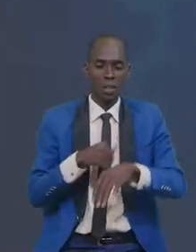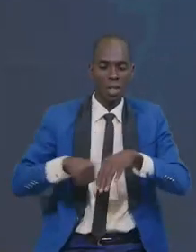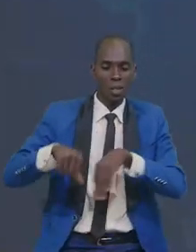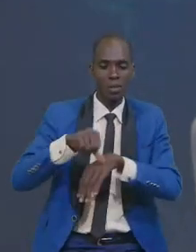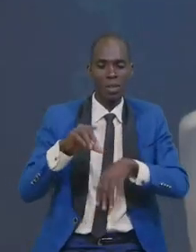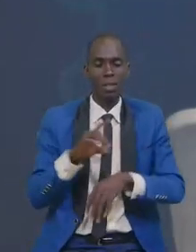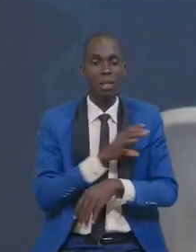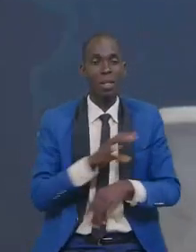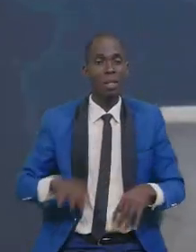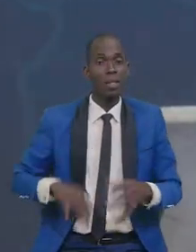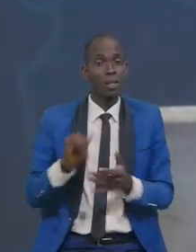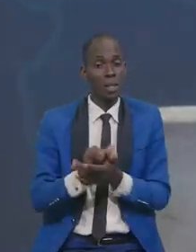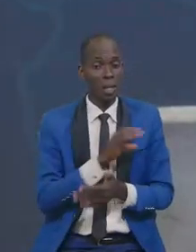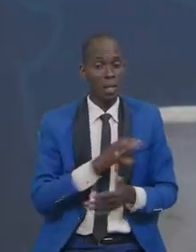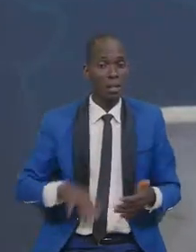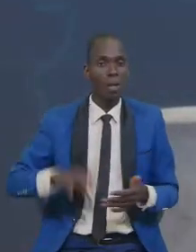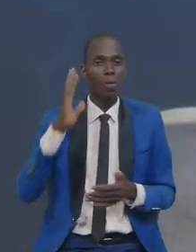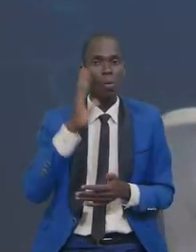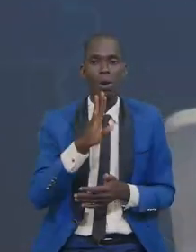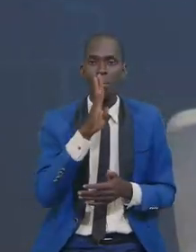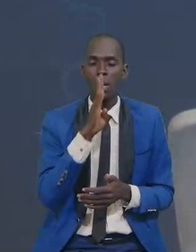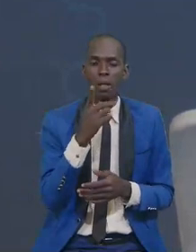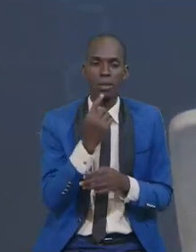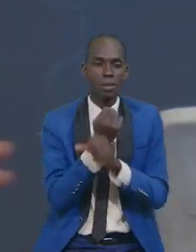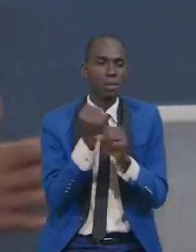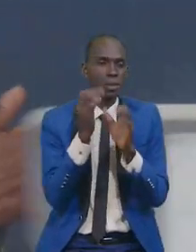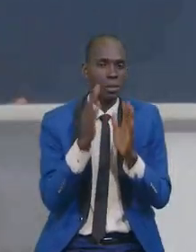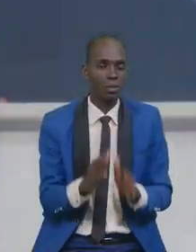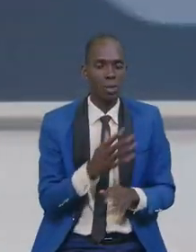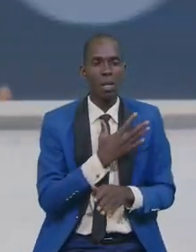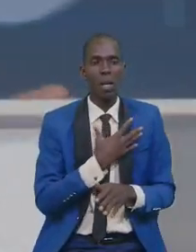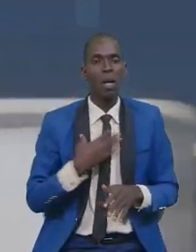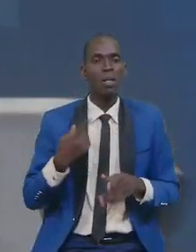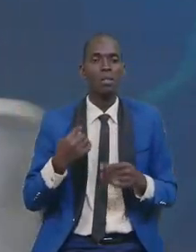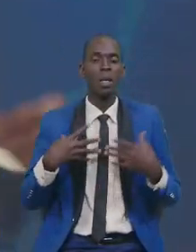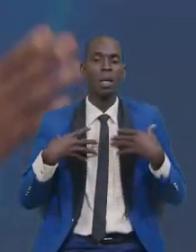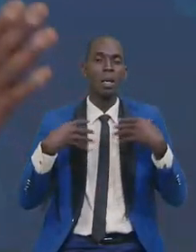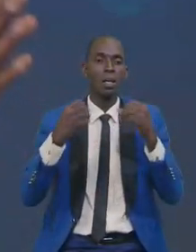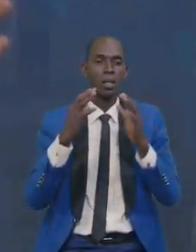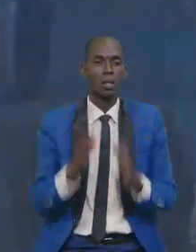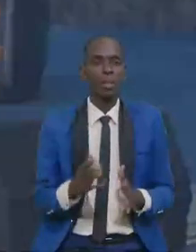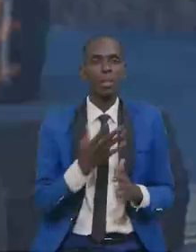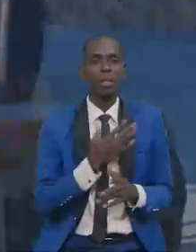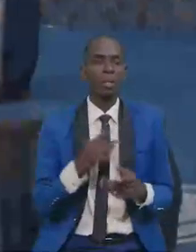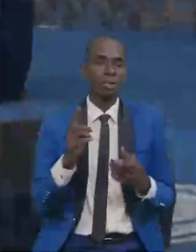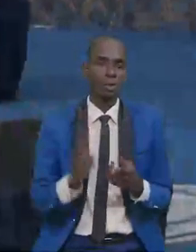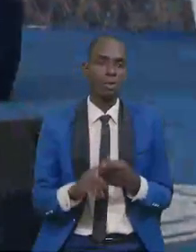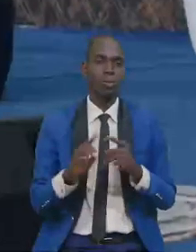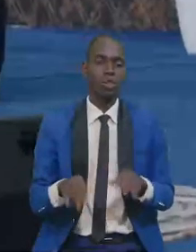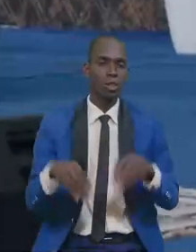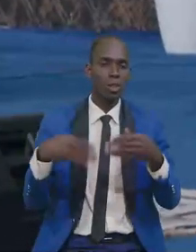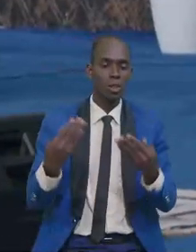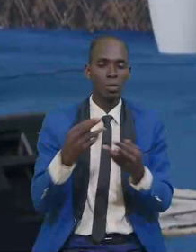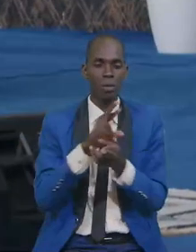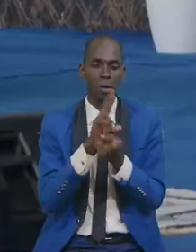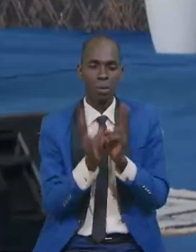l'a oint pour qu'il soit le sauveur et le guérisseur, pour donner à